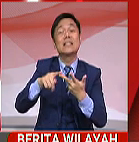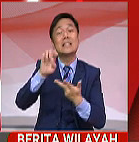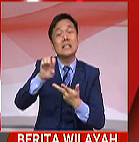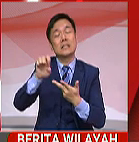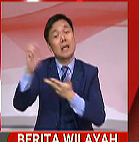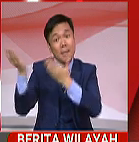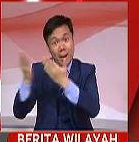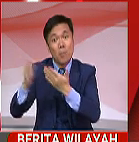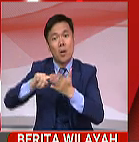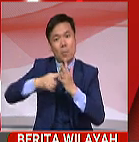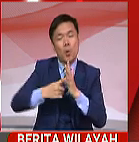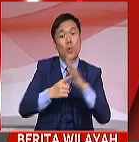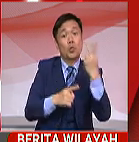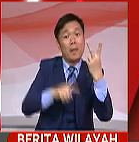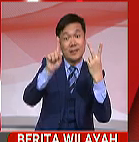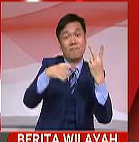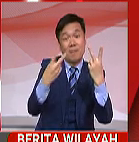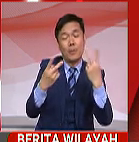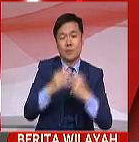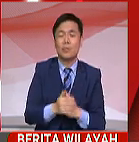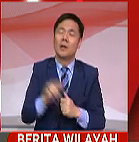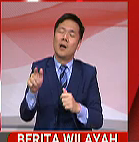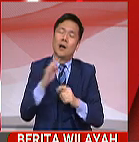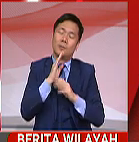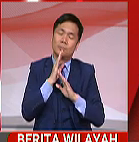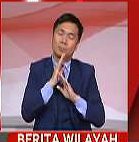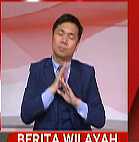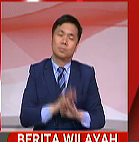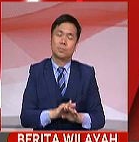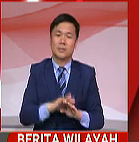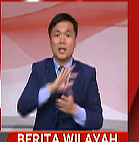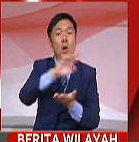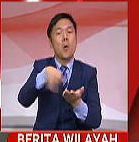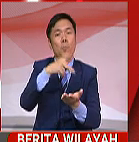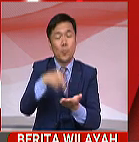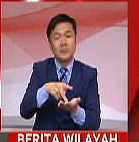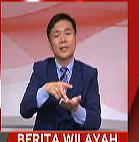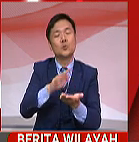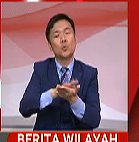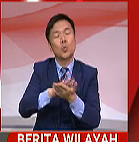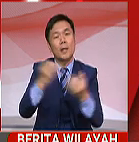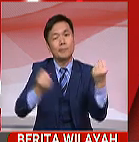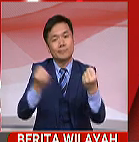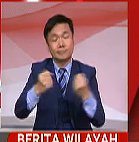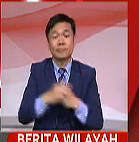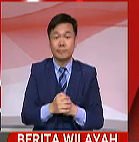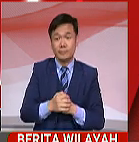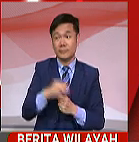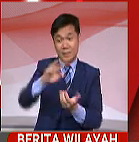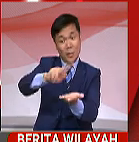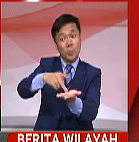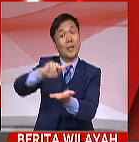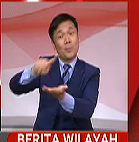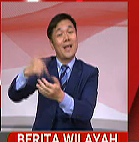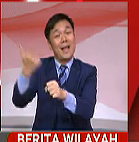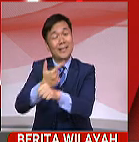beroperasi semula bermula 12 Februari lalu memberi kelegaan kepada pengendali pusat tersebut. Langkah itu membolehkan pengendali pusat